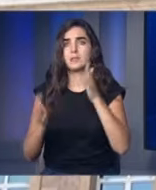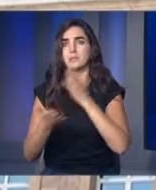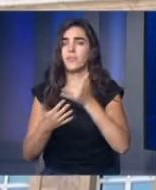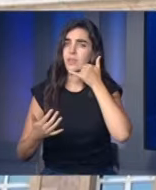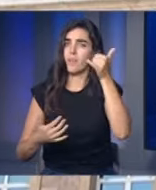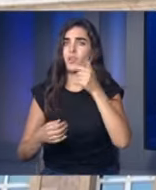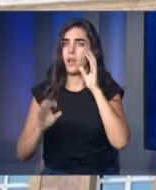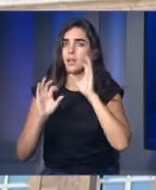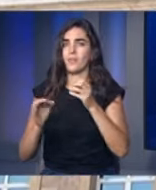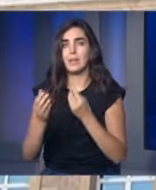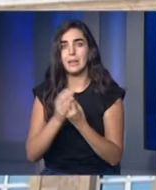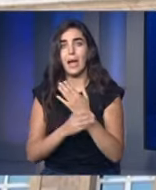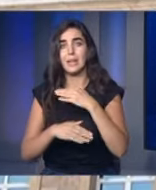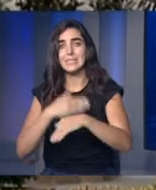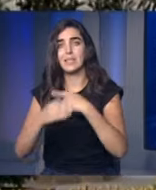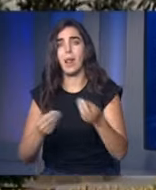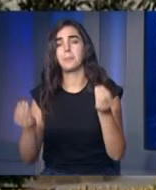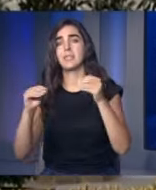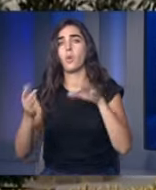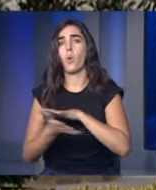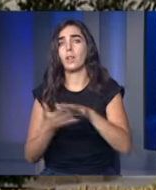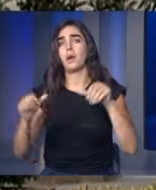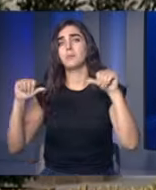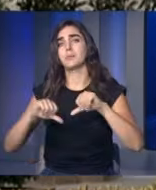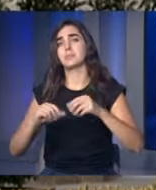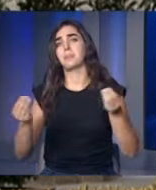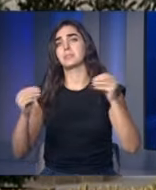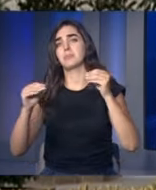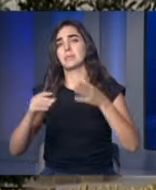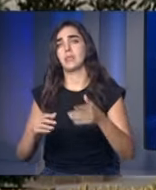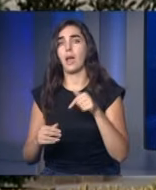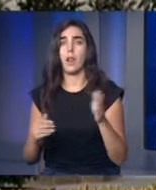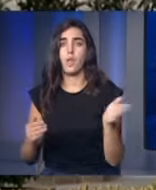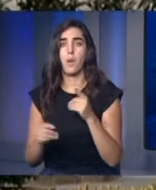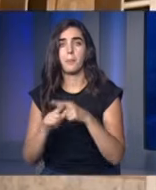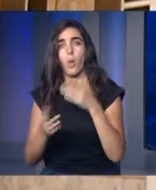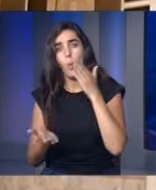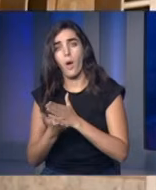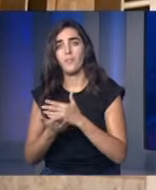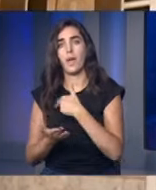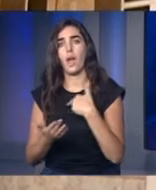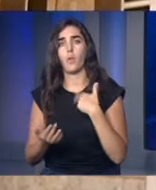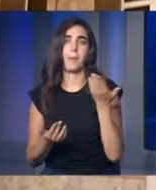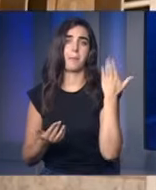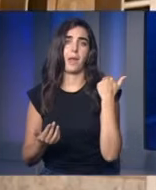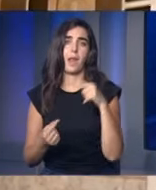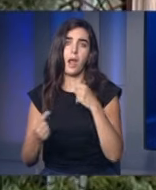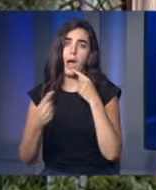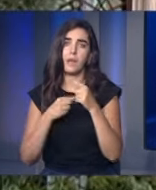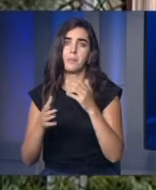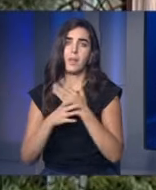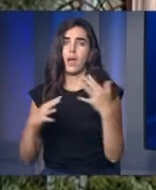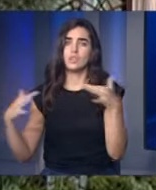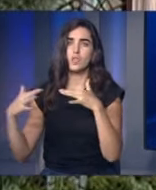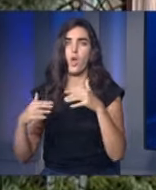وعدم الانجرار إلى التصعيد الذي يزيد الأوضاع تعقيدا ويؤدي إلى ما لا تحمد عقباه. وأكد ميقاطي على موقف الحكومة